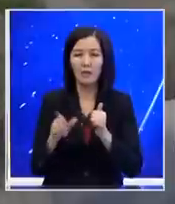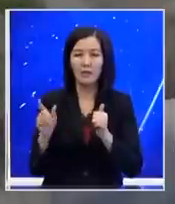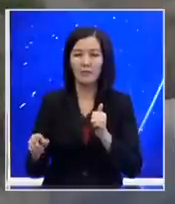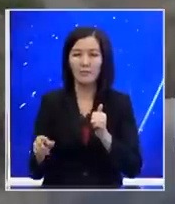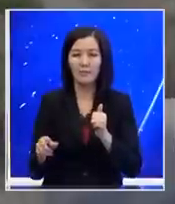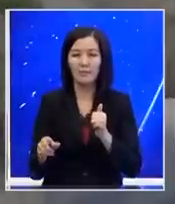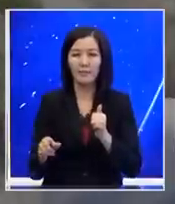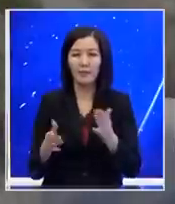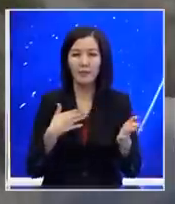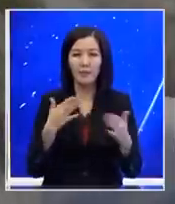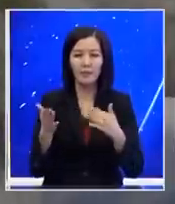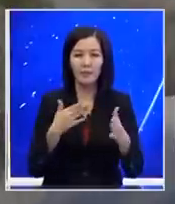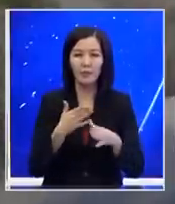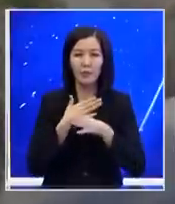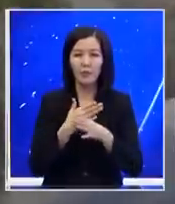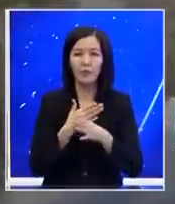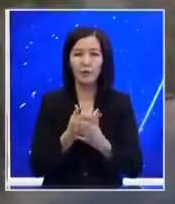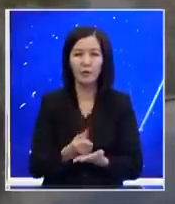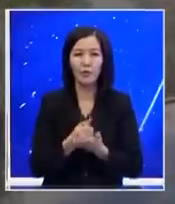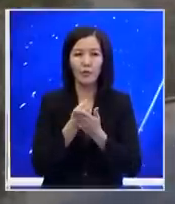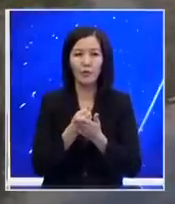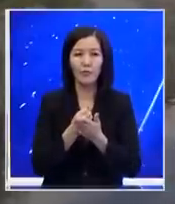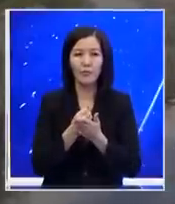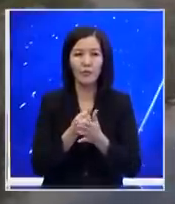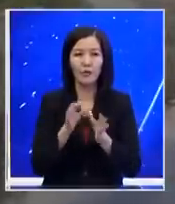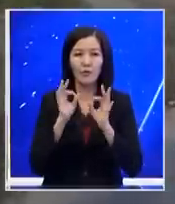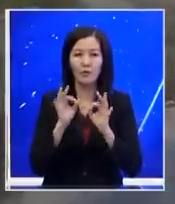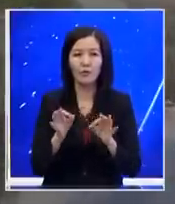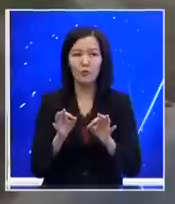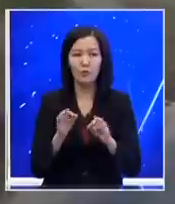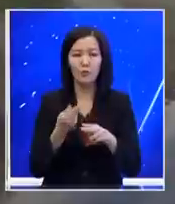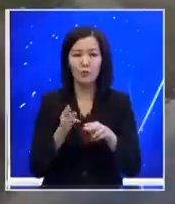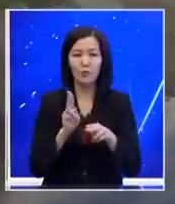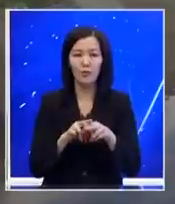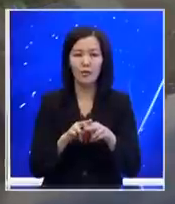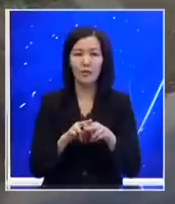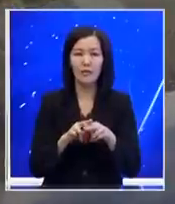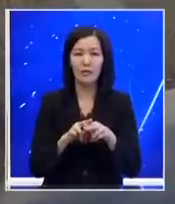кезде бір-бірімізге демеу болып көмек көрсетуіміз керек. Сондықтан